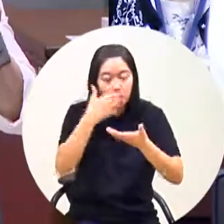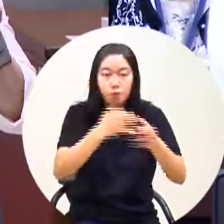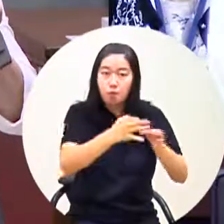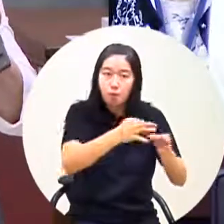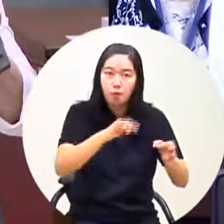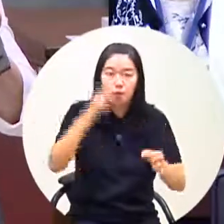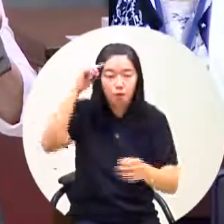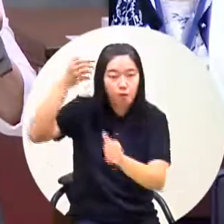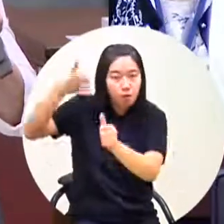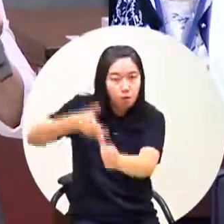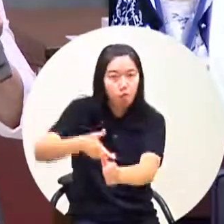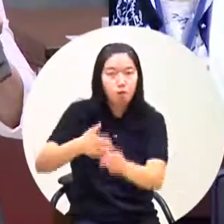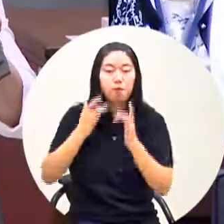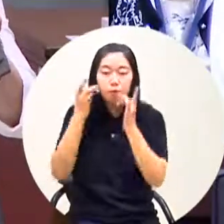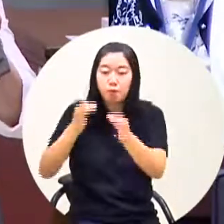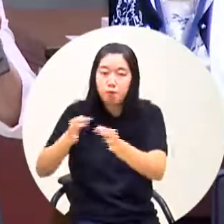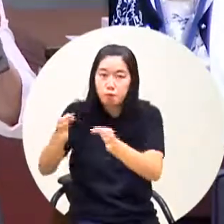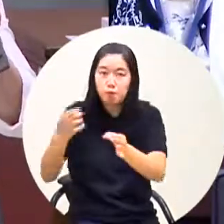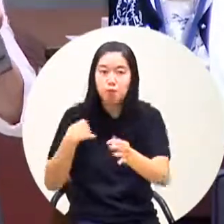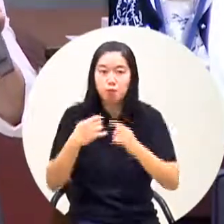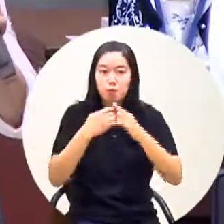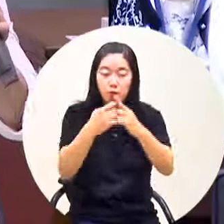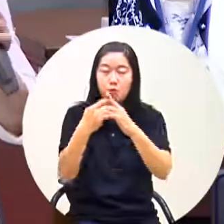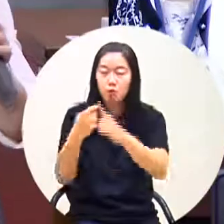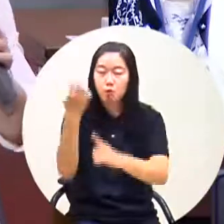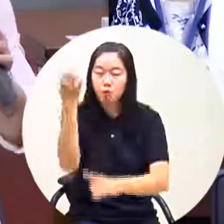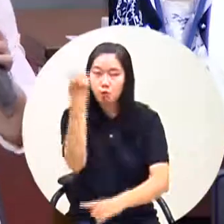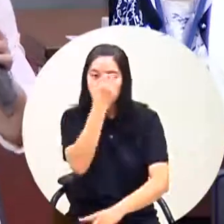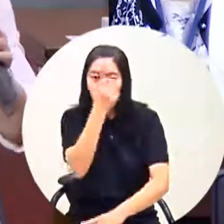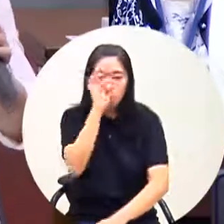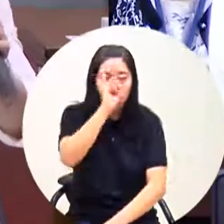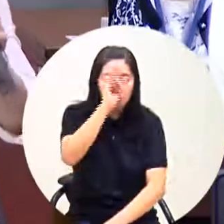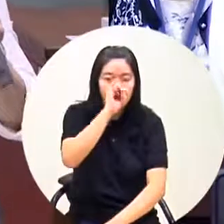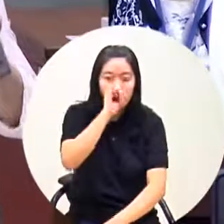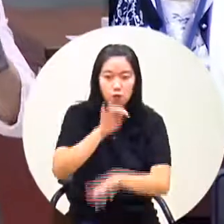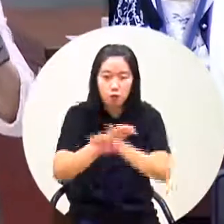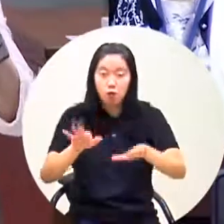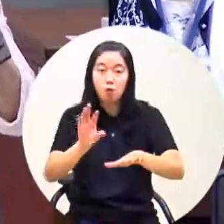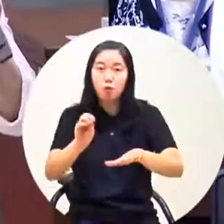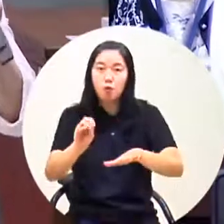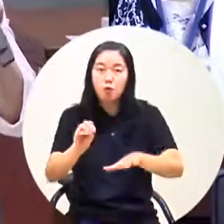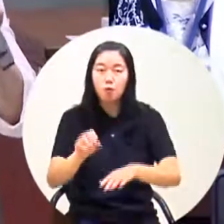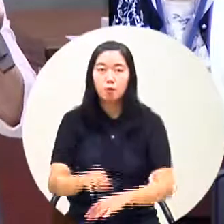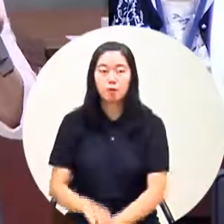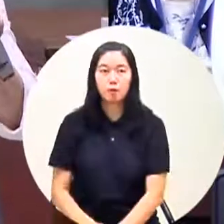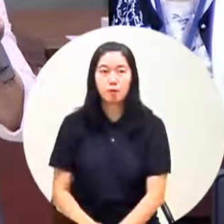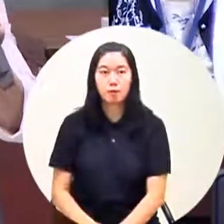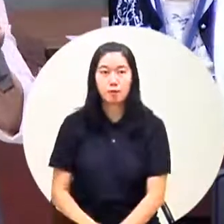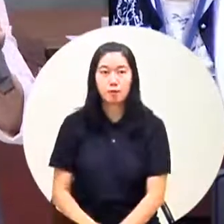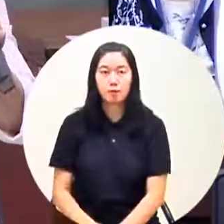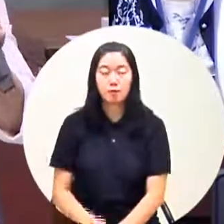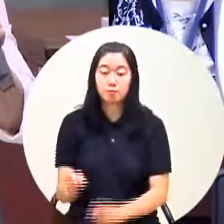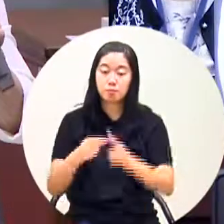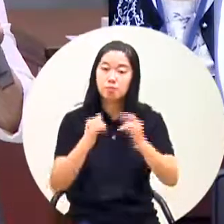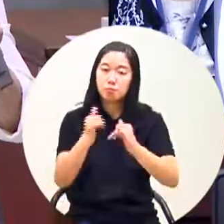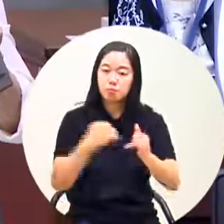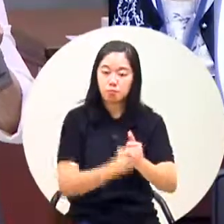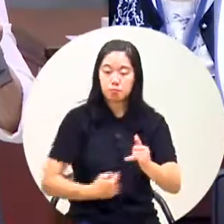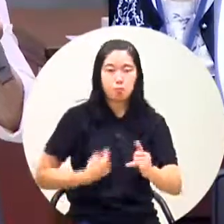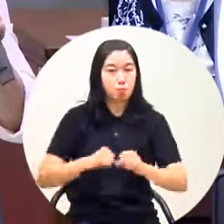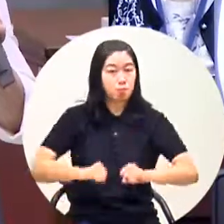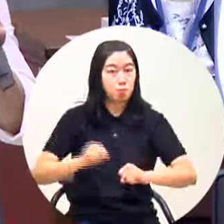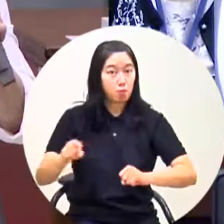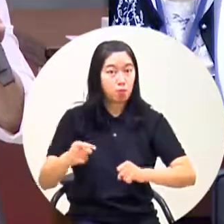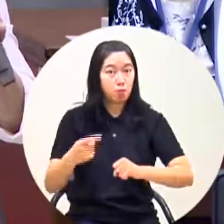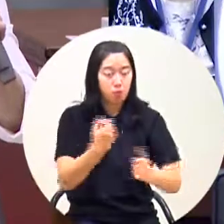咱有去了解到底有安全无？我们市民的健康安全有没有把